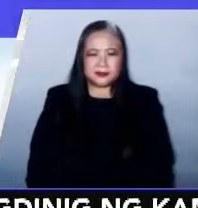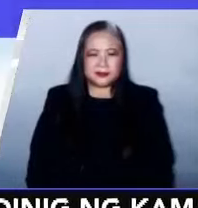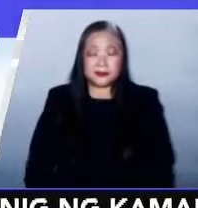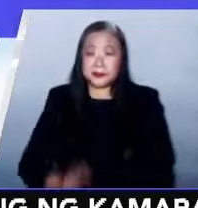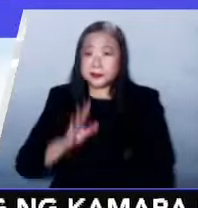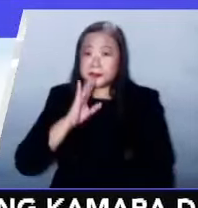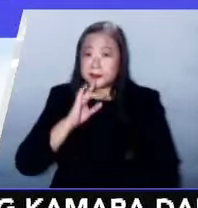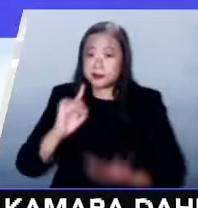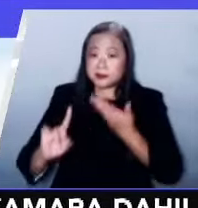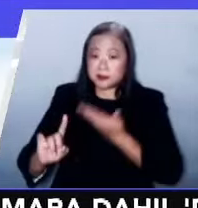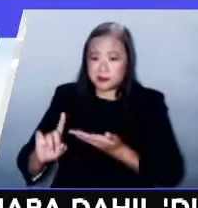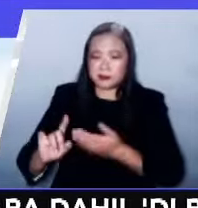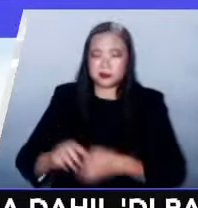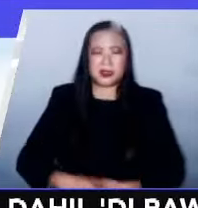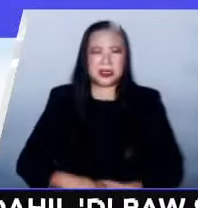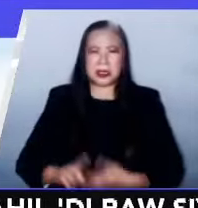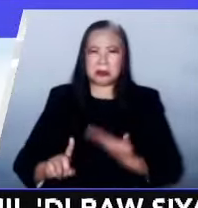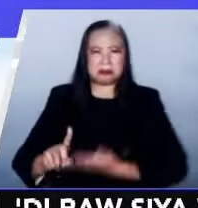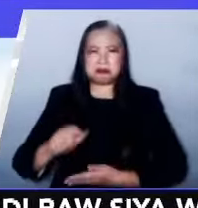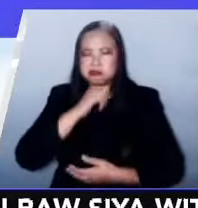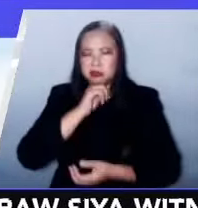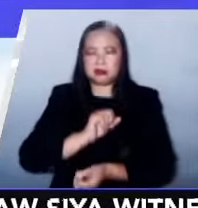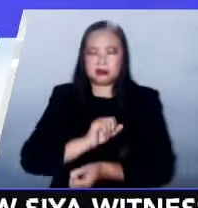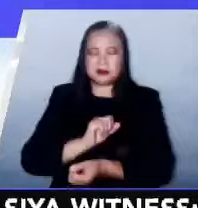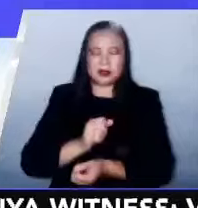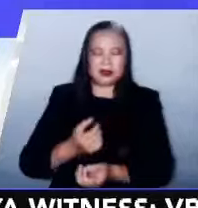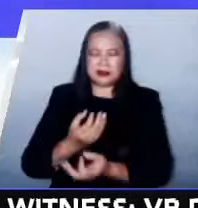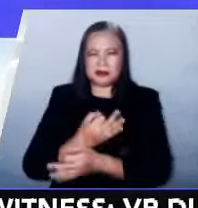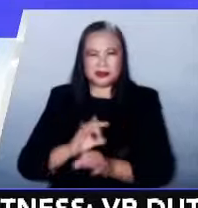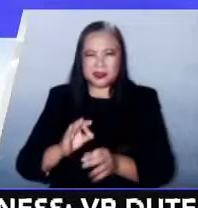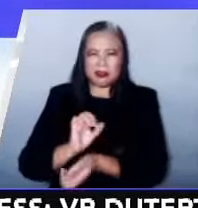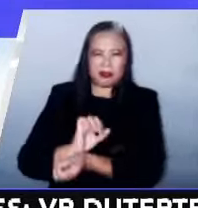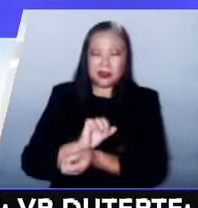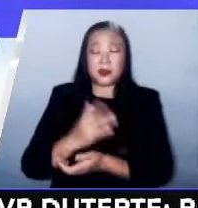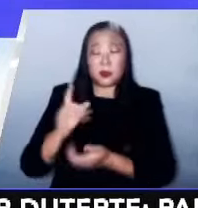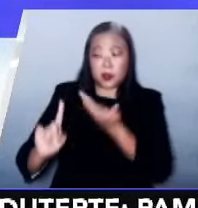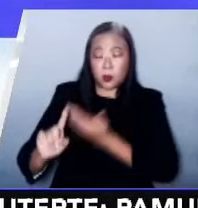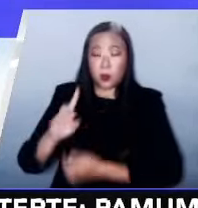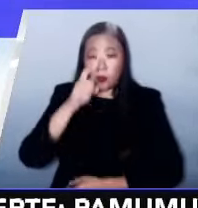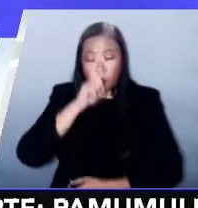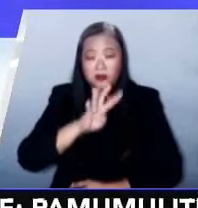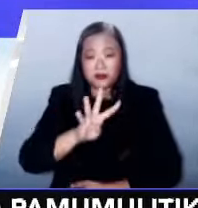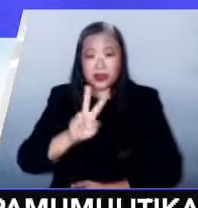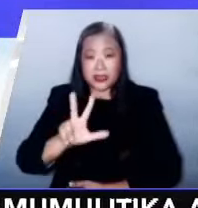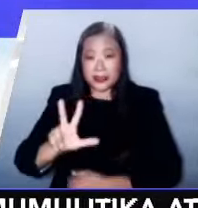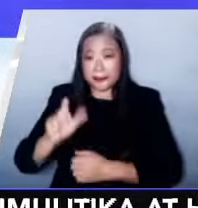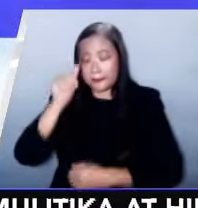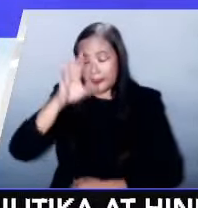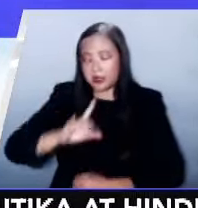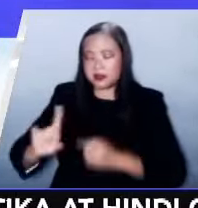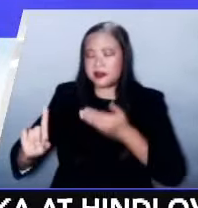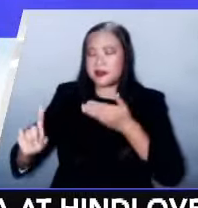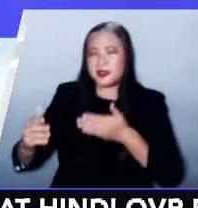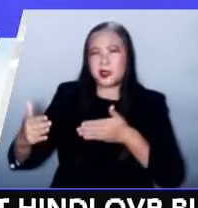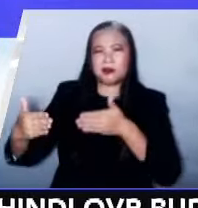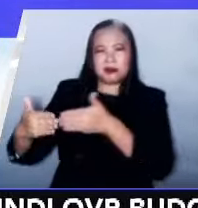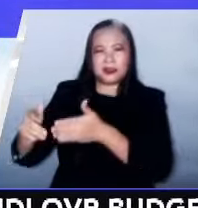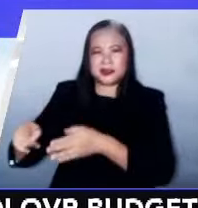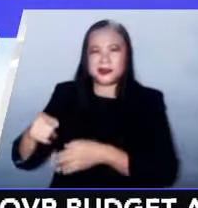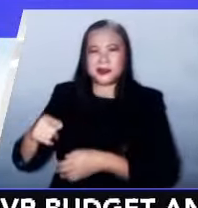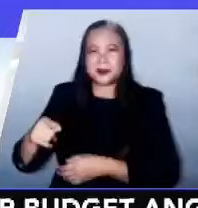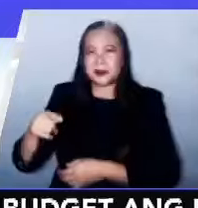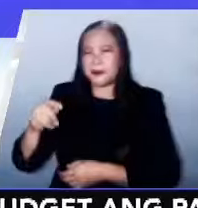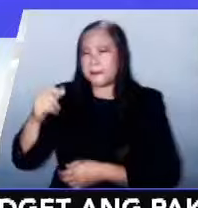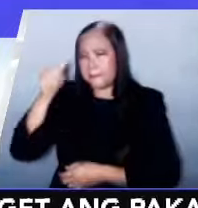Hindi na nakapalag ang 43 anyos na lalaking ito nang mag-corner ng Taytay Police sa Yakal Street, San Miguel Compound, Barangay